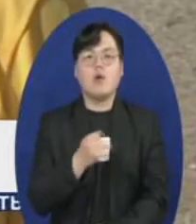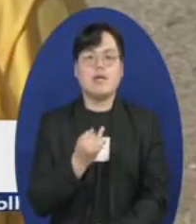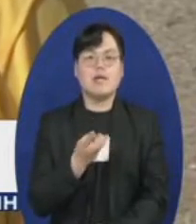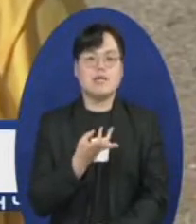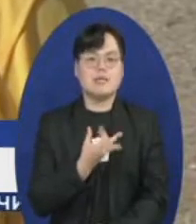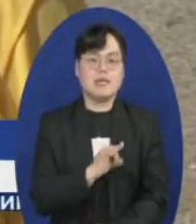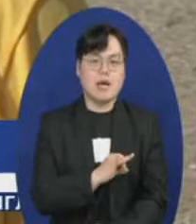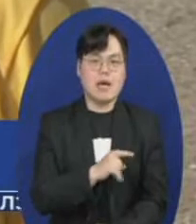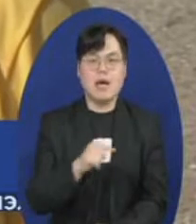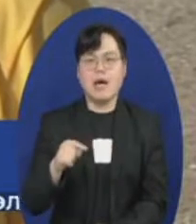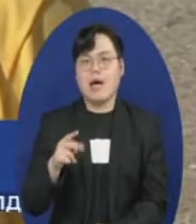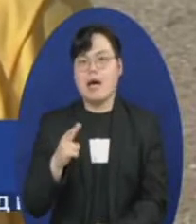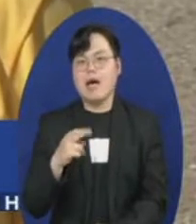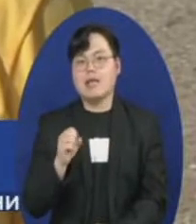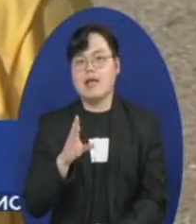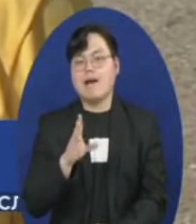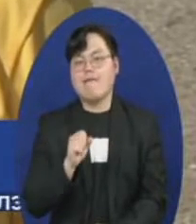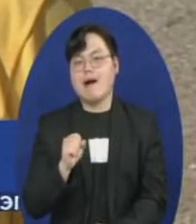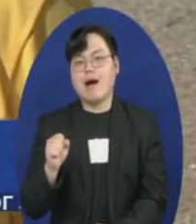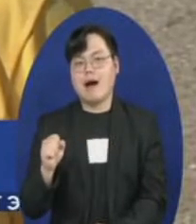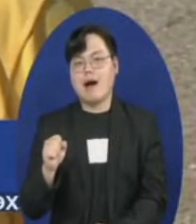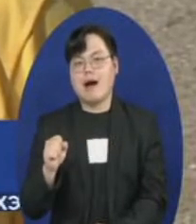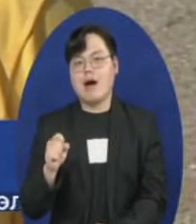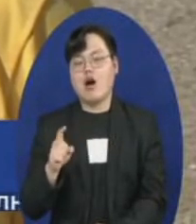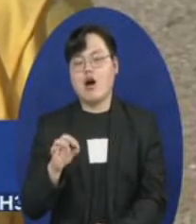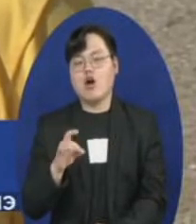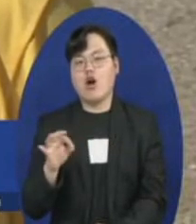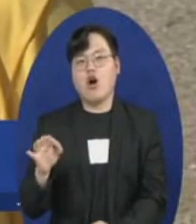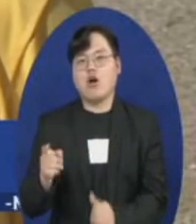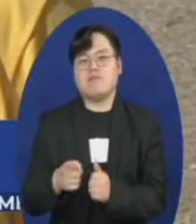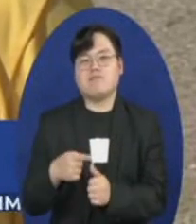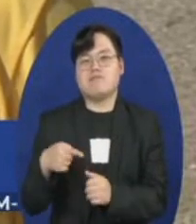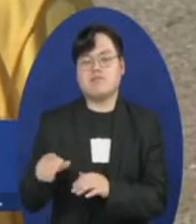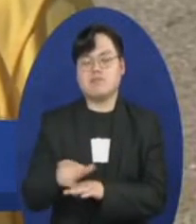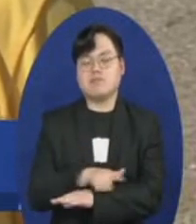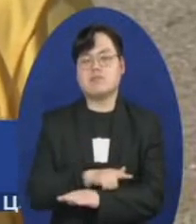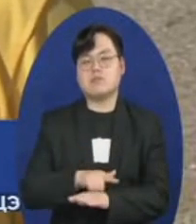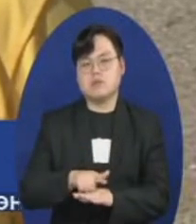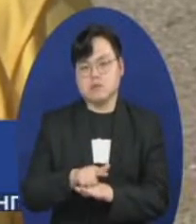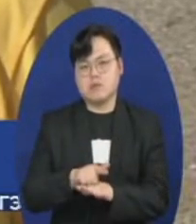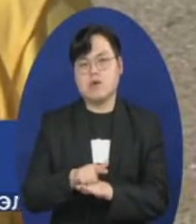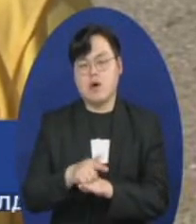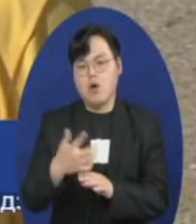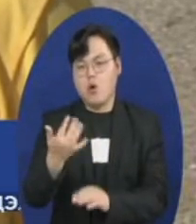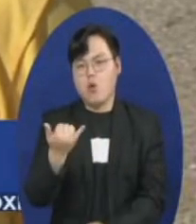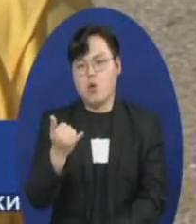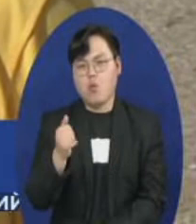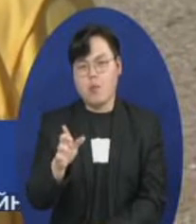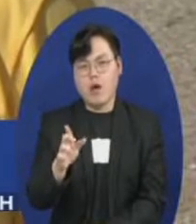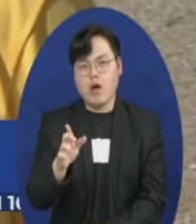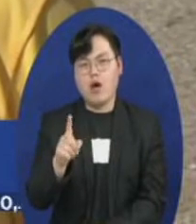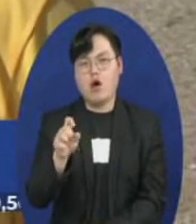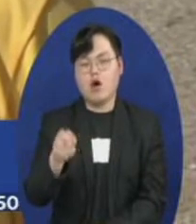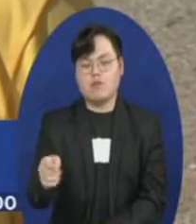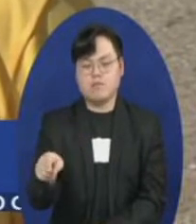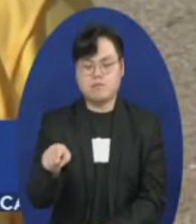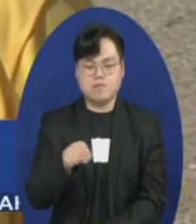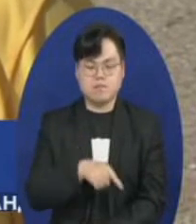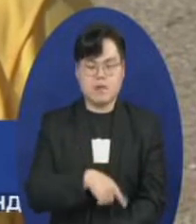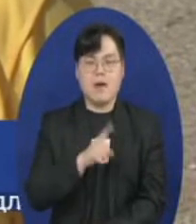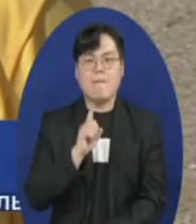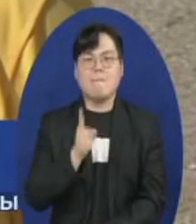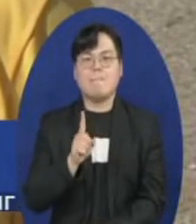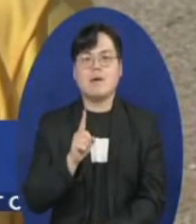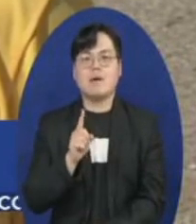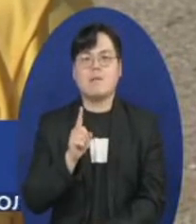хотоос давааны орой хүртэл 40 км-т 500 м-ийн өндрийн түвшний зөрүүтэй, Улаанбаатар хотоос 1000 м-ийн уу